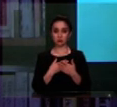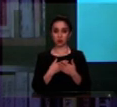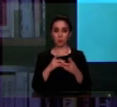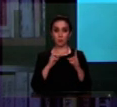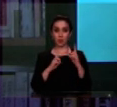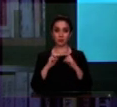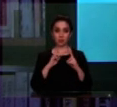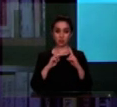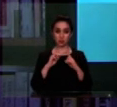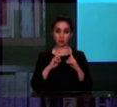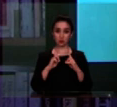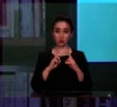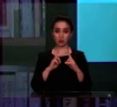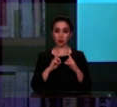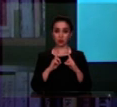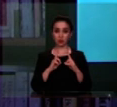majlisda